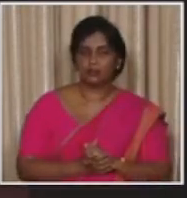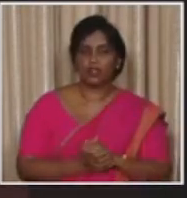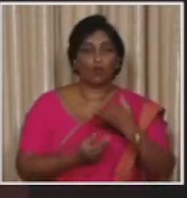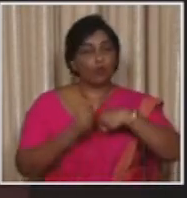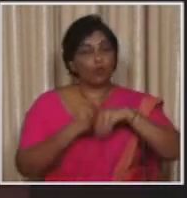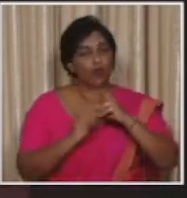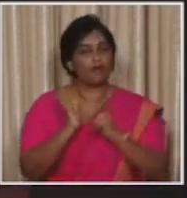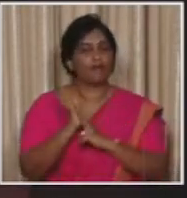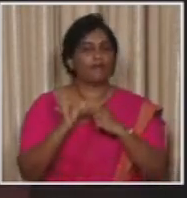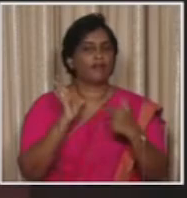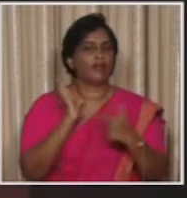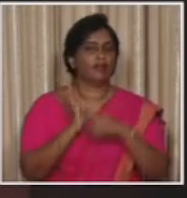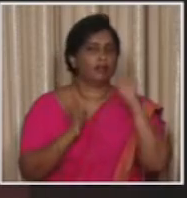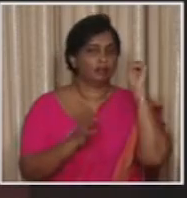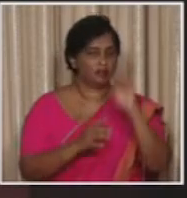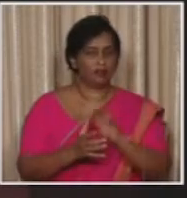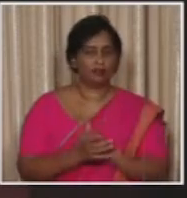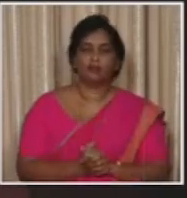පෝරවලටත් වැට් එක ගහලා.